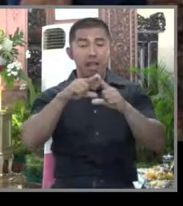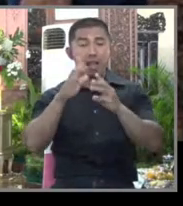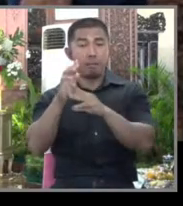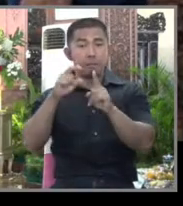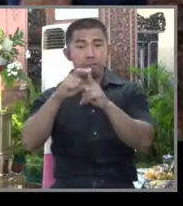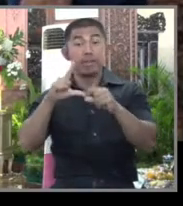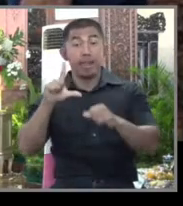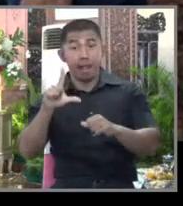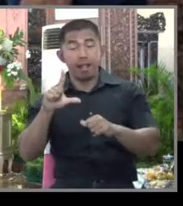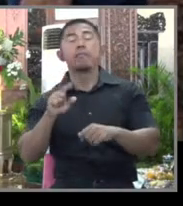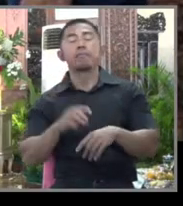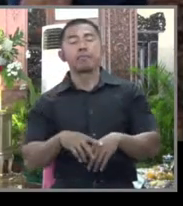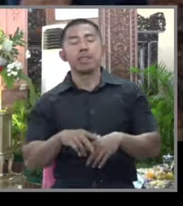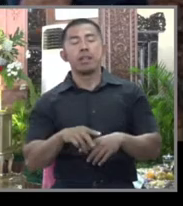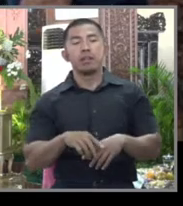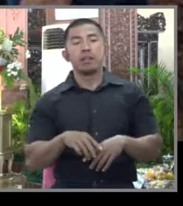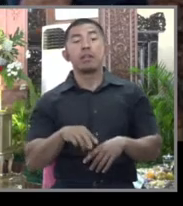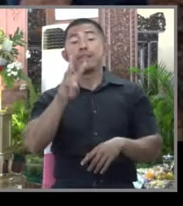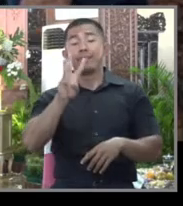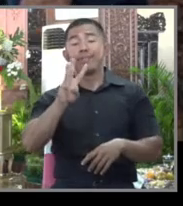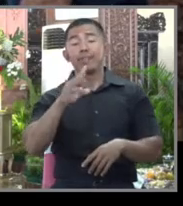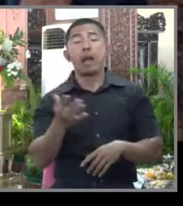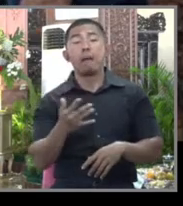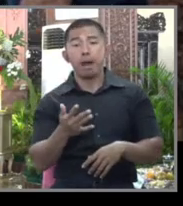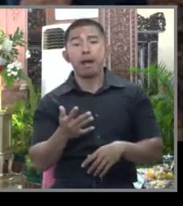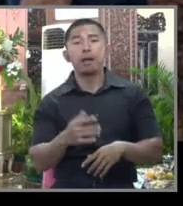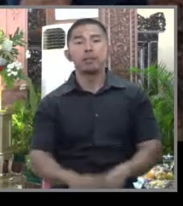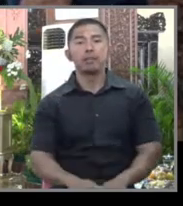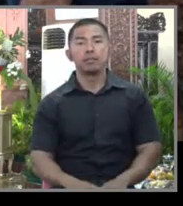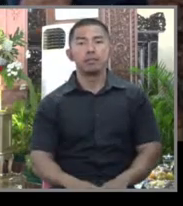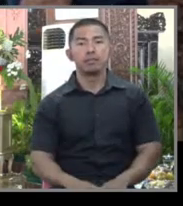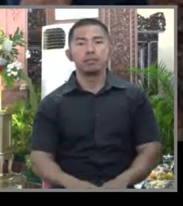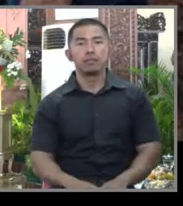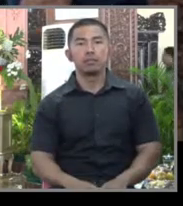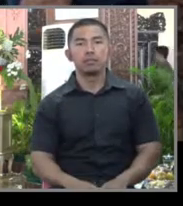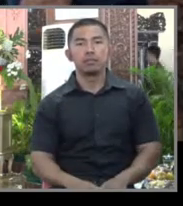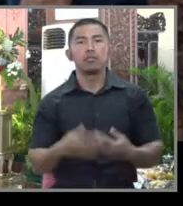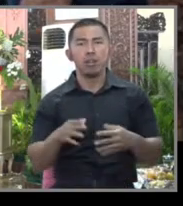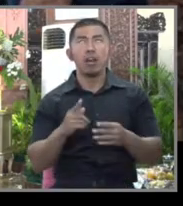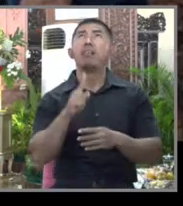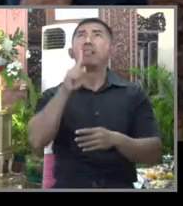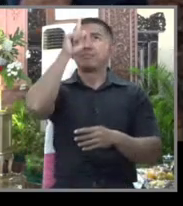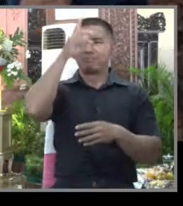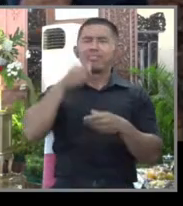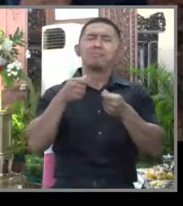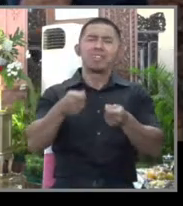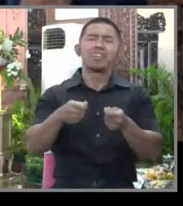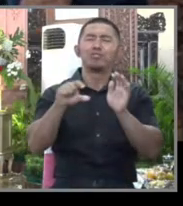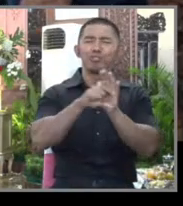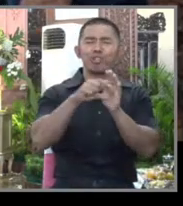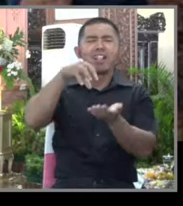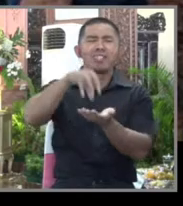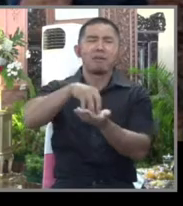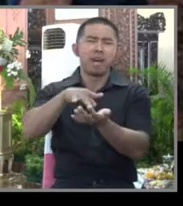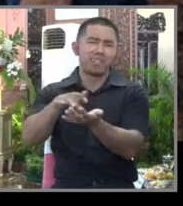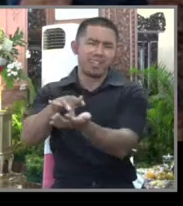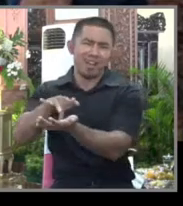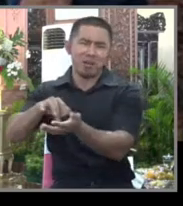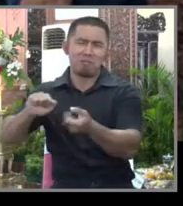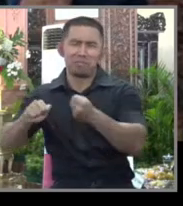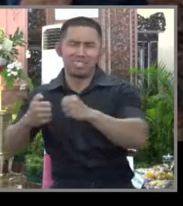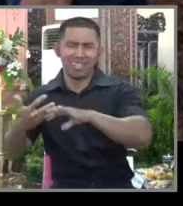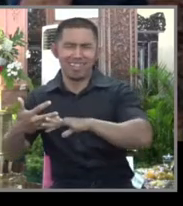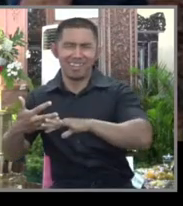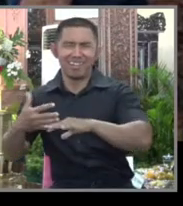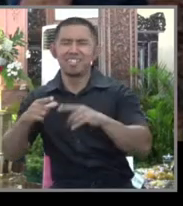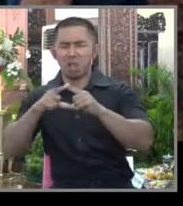dan yang ketiga adalah yang memang given dari sara kebencanaan daerah-daerah Caesar ternyata